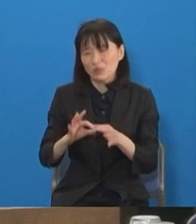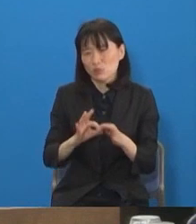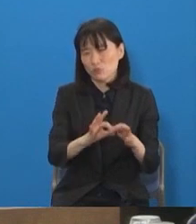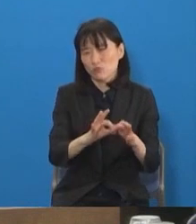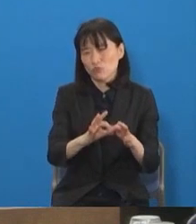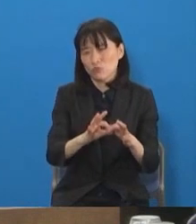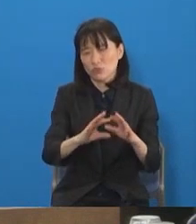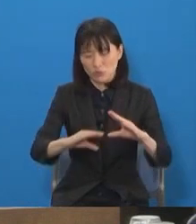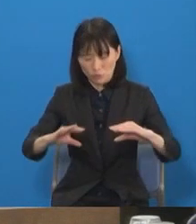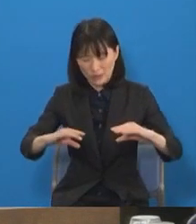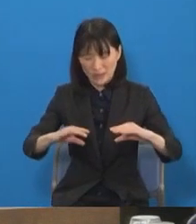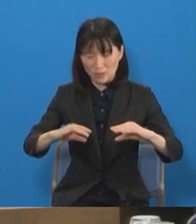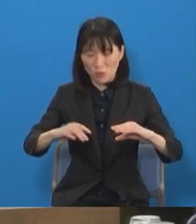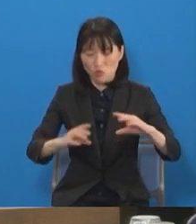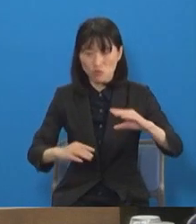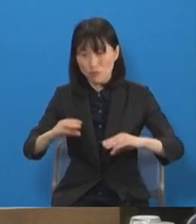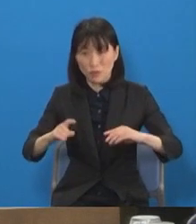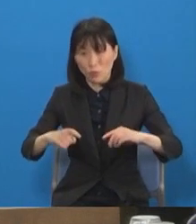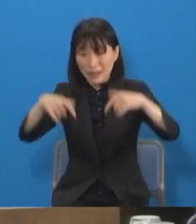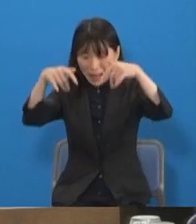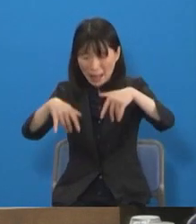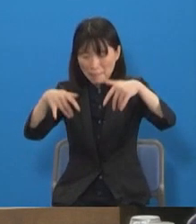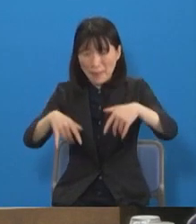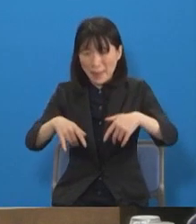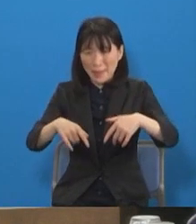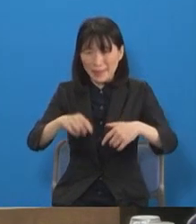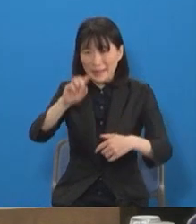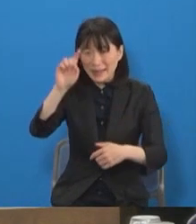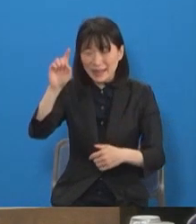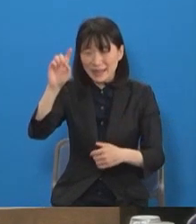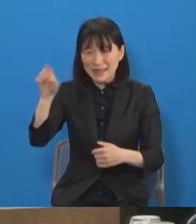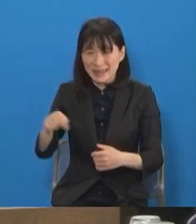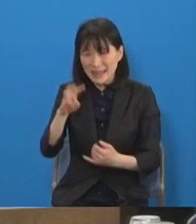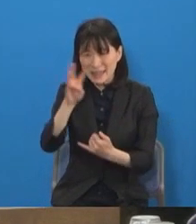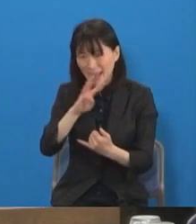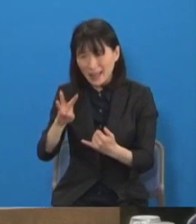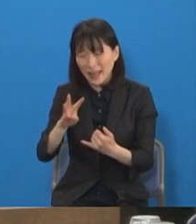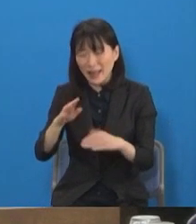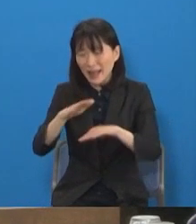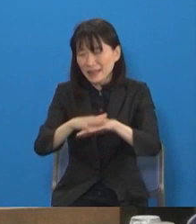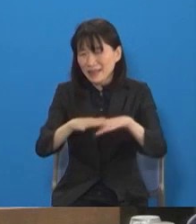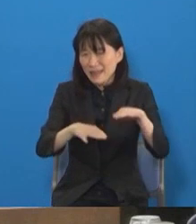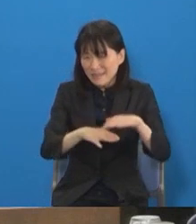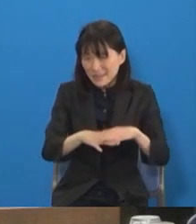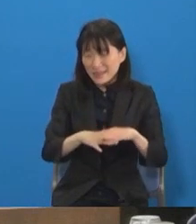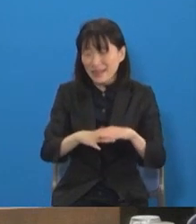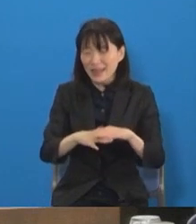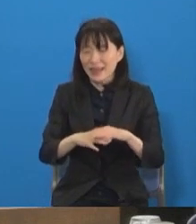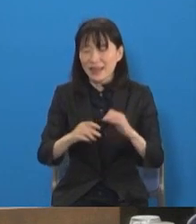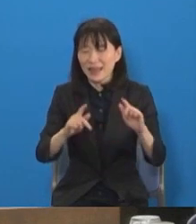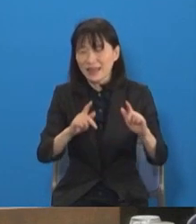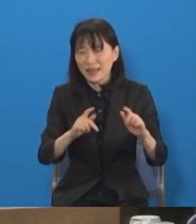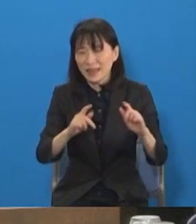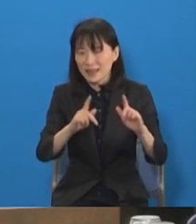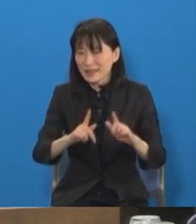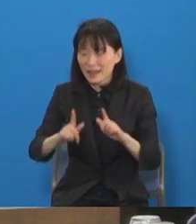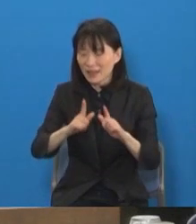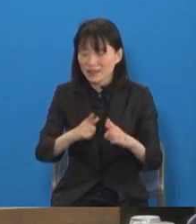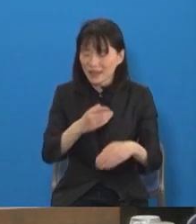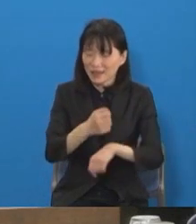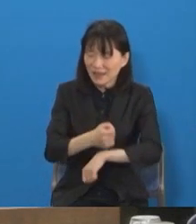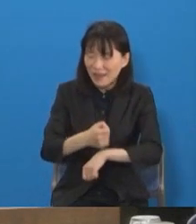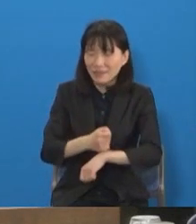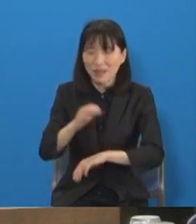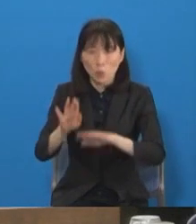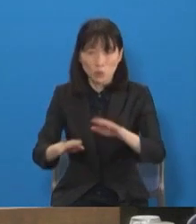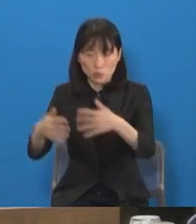緩んだ上での降雨など自然災害が重なり、住民生活に大きな被害が及んでいることはメディアの報道